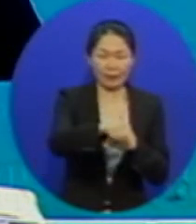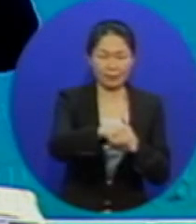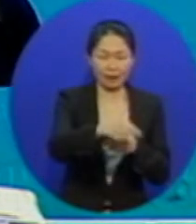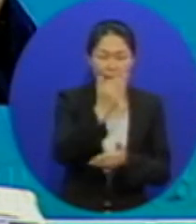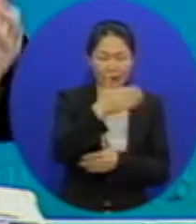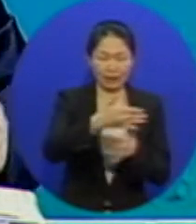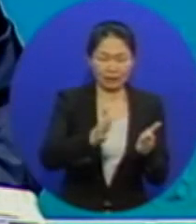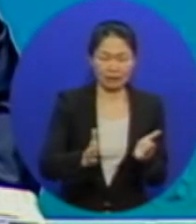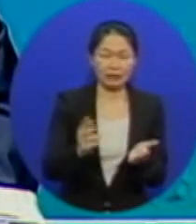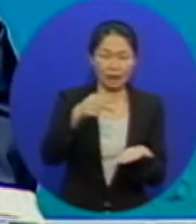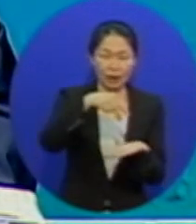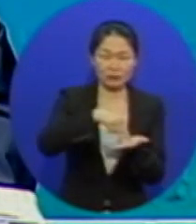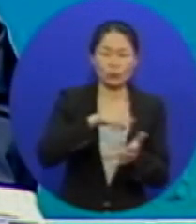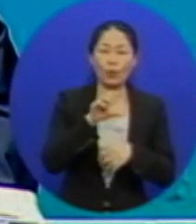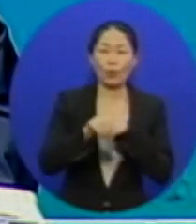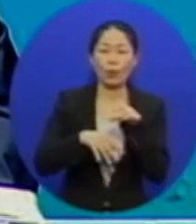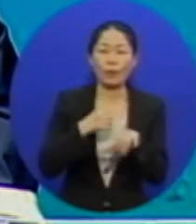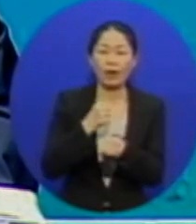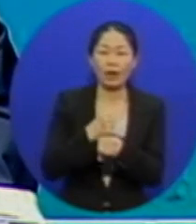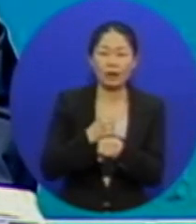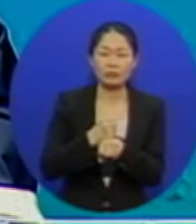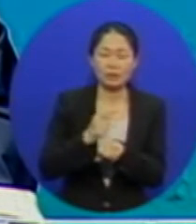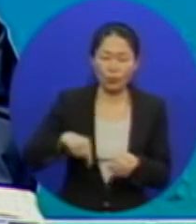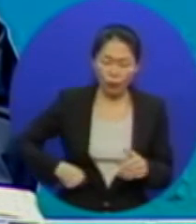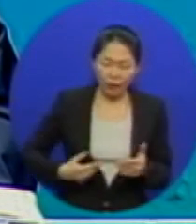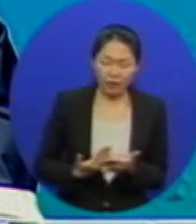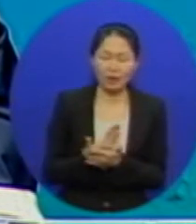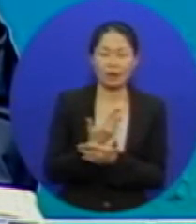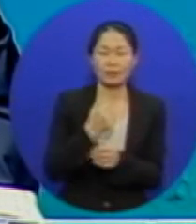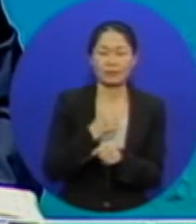고백을 합니다 회개합니다